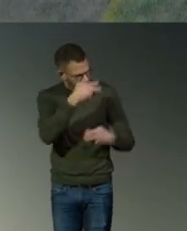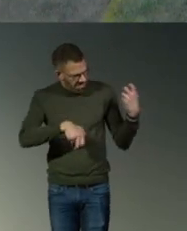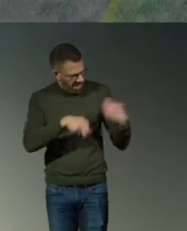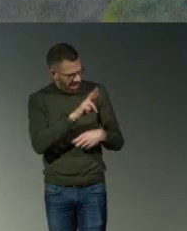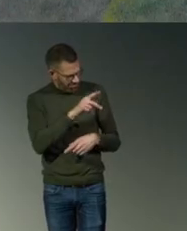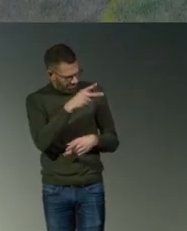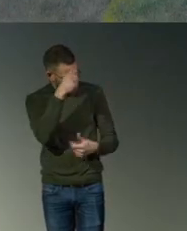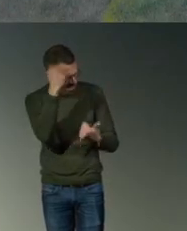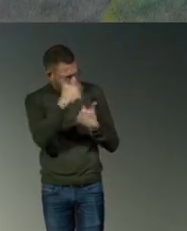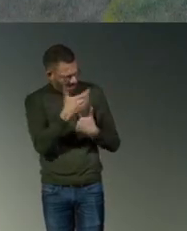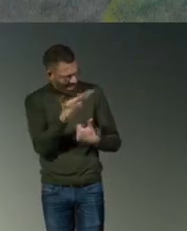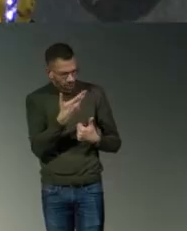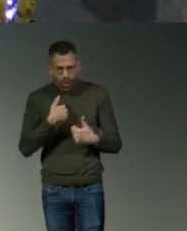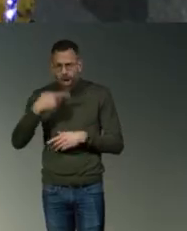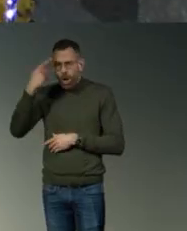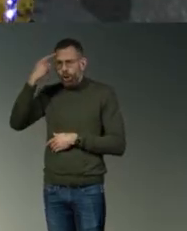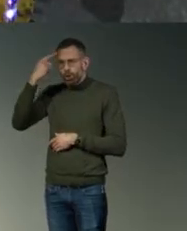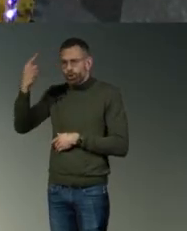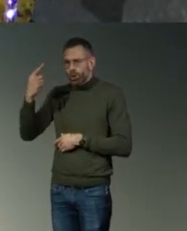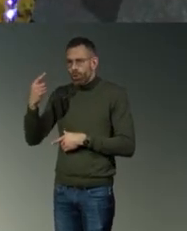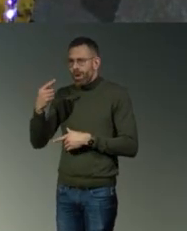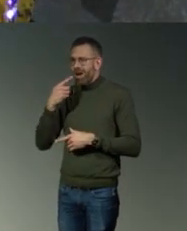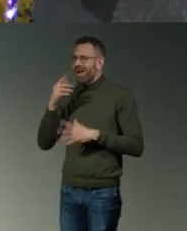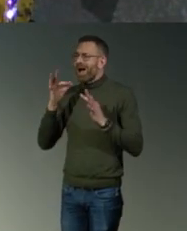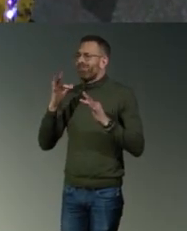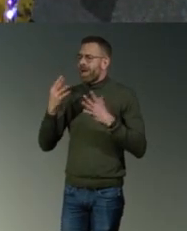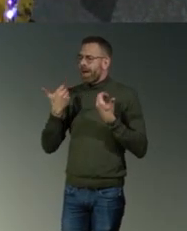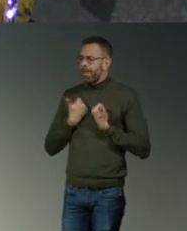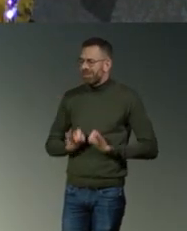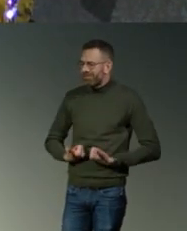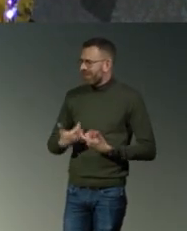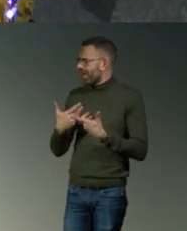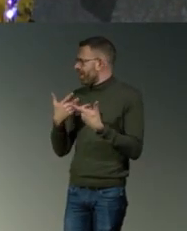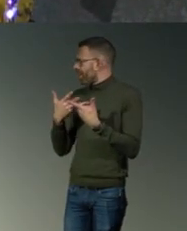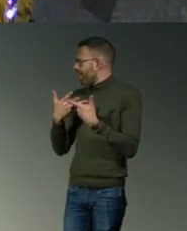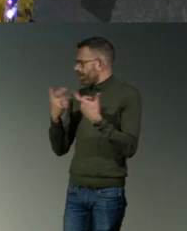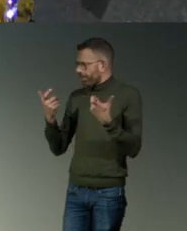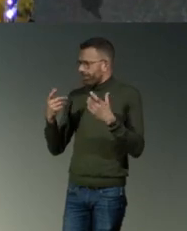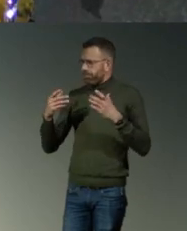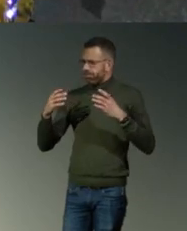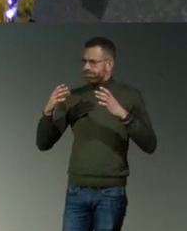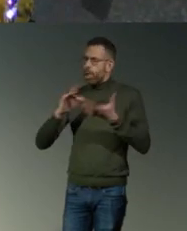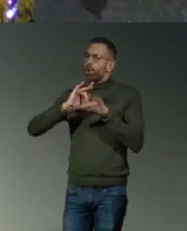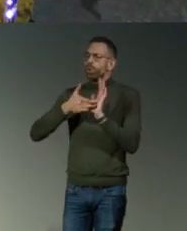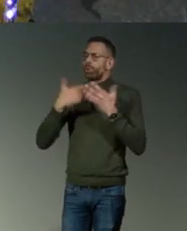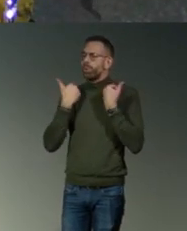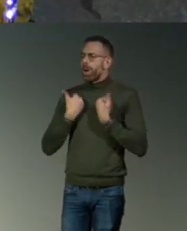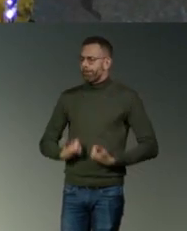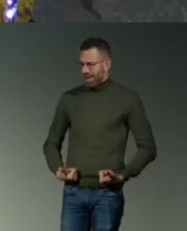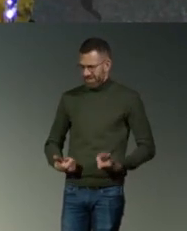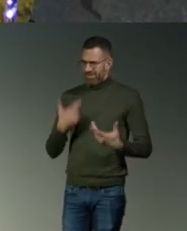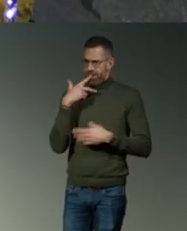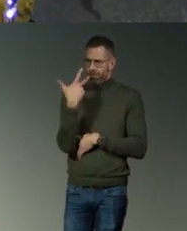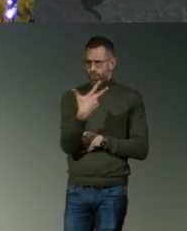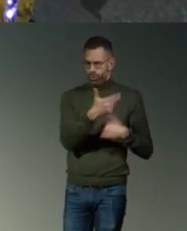le voir aussi. Je crois que c'était en biomasse pour les mammifères, par exemple. Oui. La part des, si on prend tous les mammifères donc, et qu'on les classe en